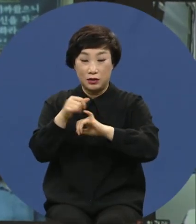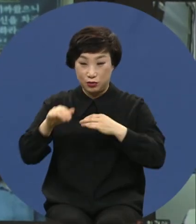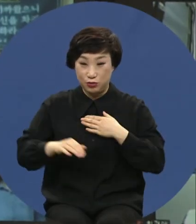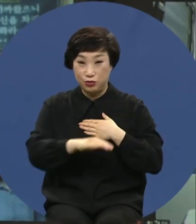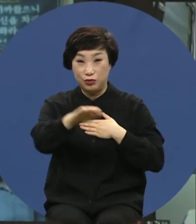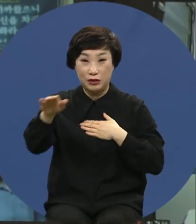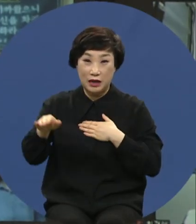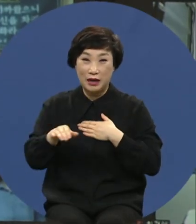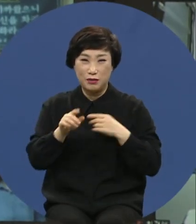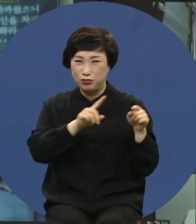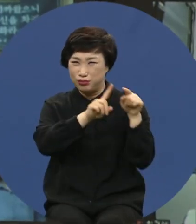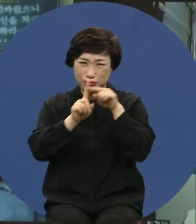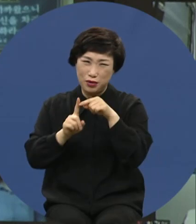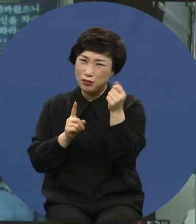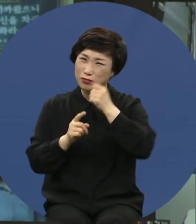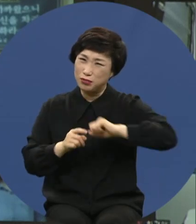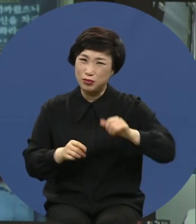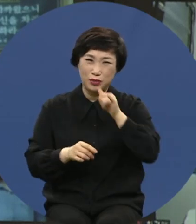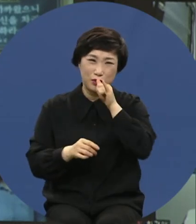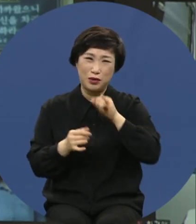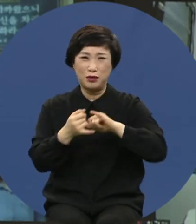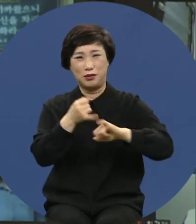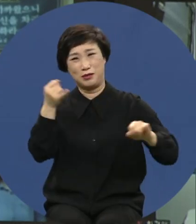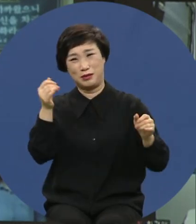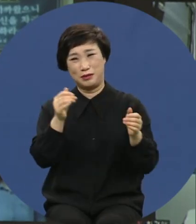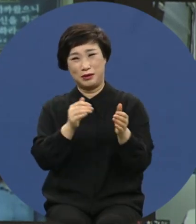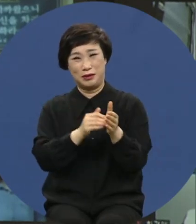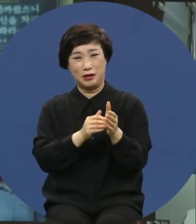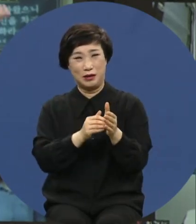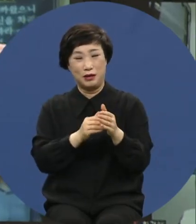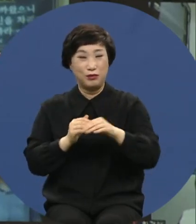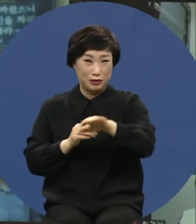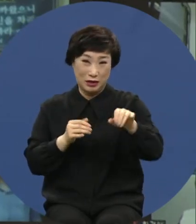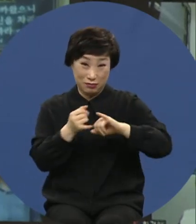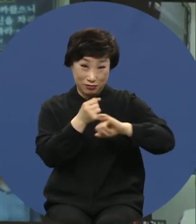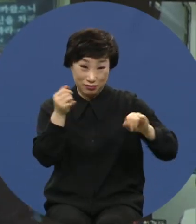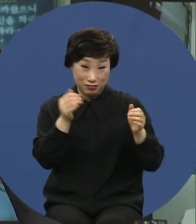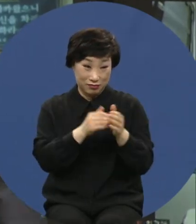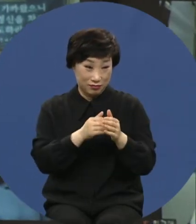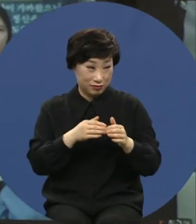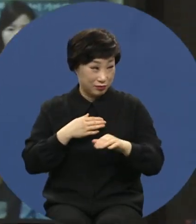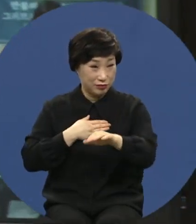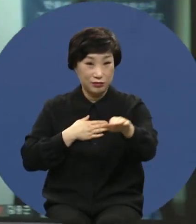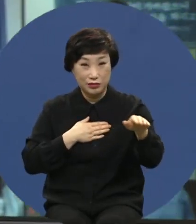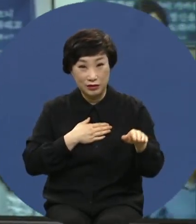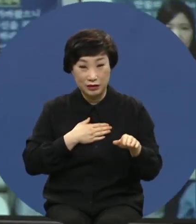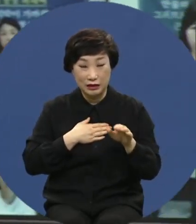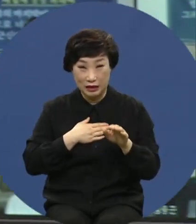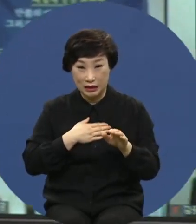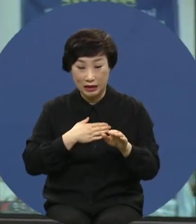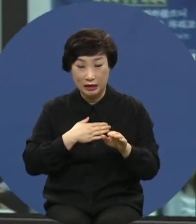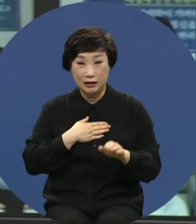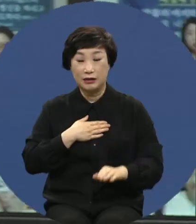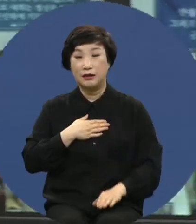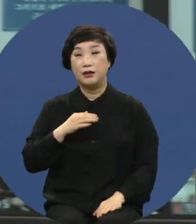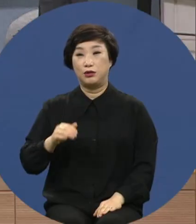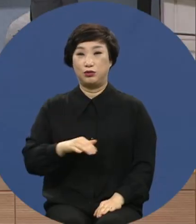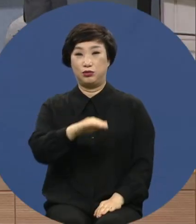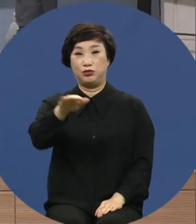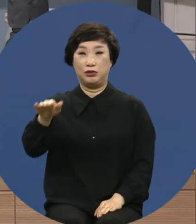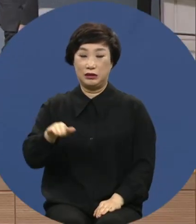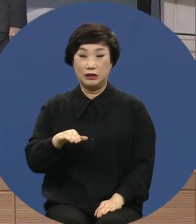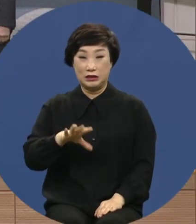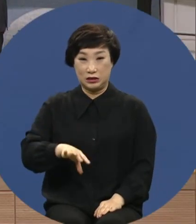우리가 일방적으로 범했다는 거예요. 범했다. 예, 우리는